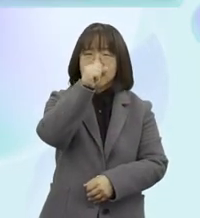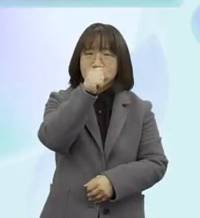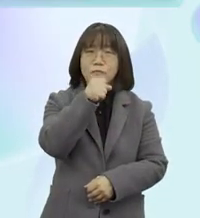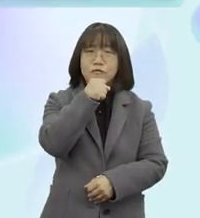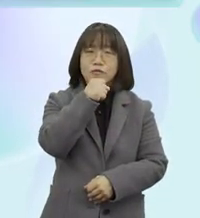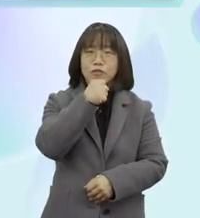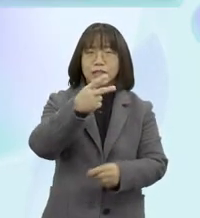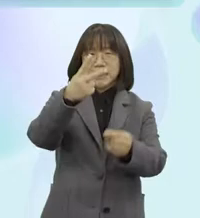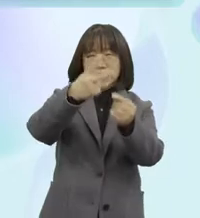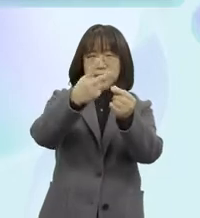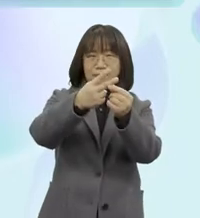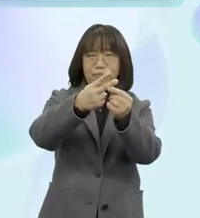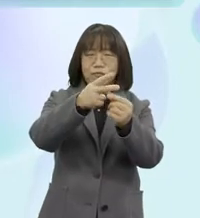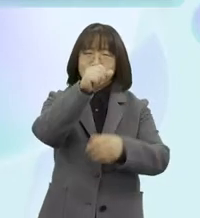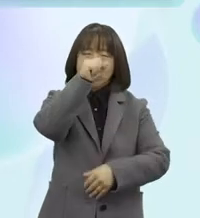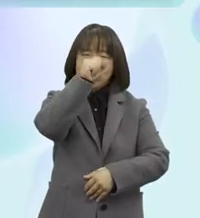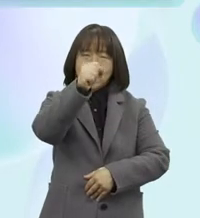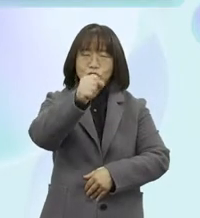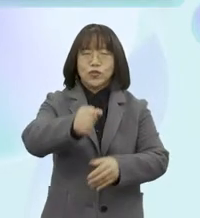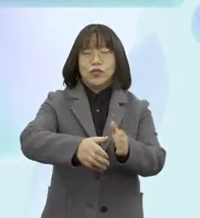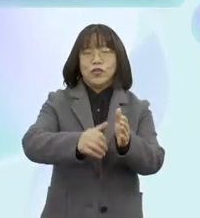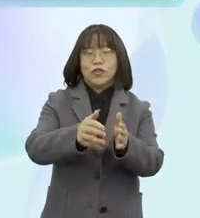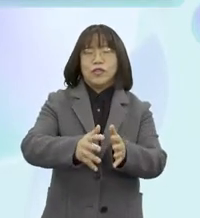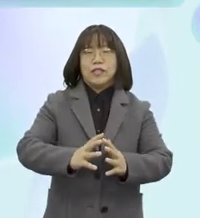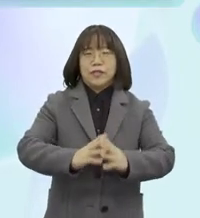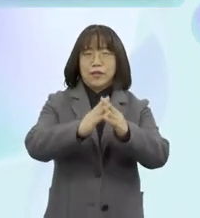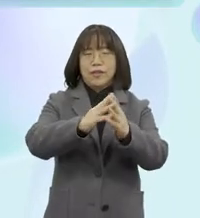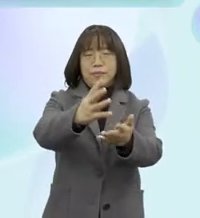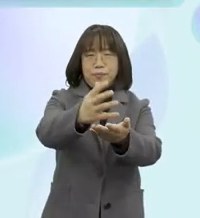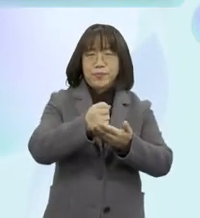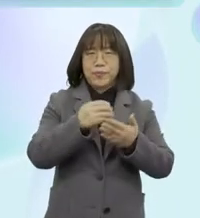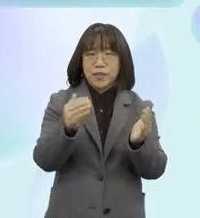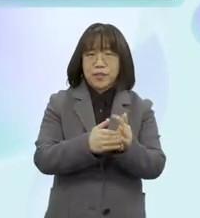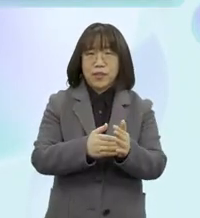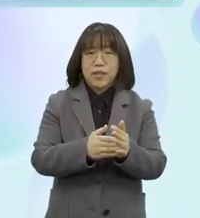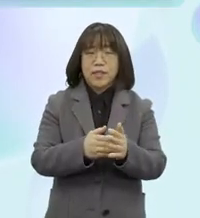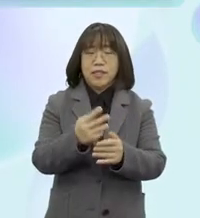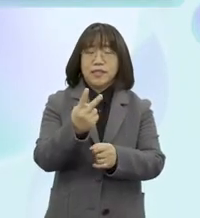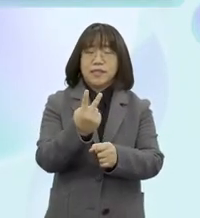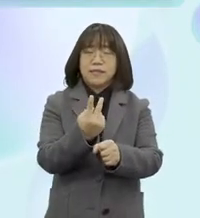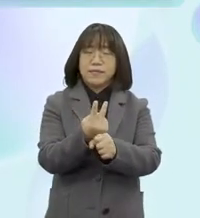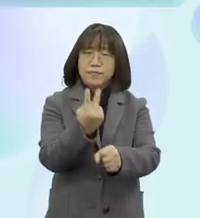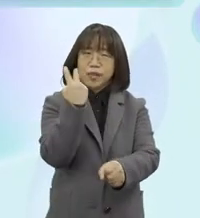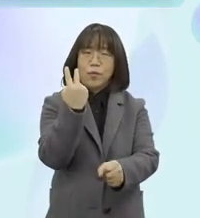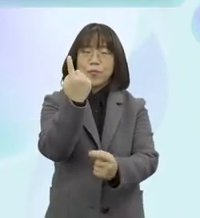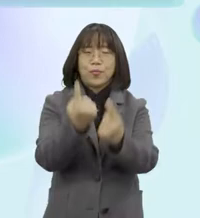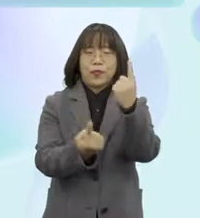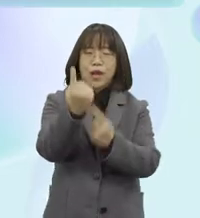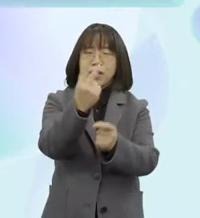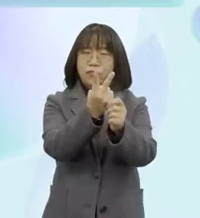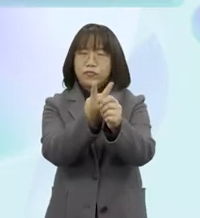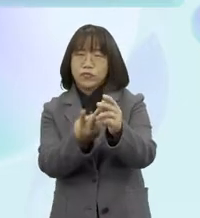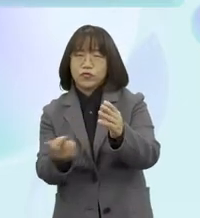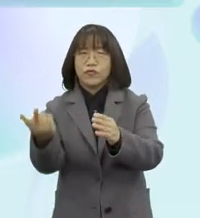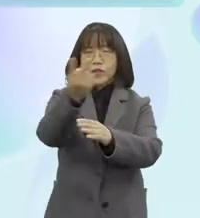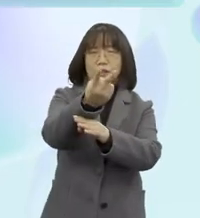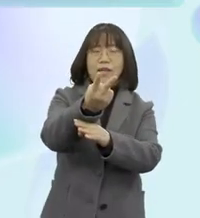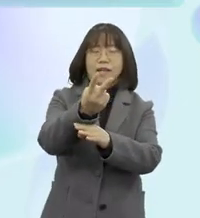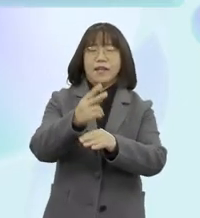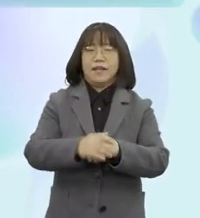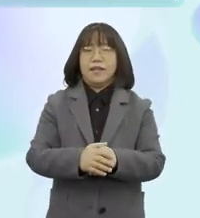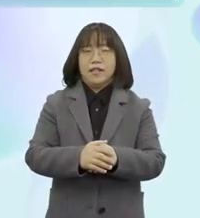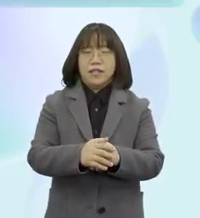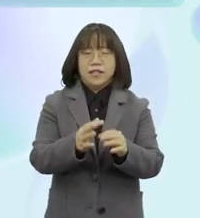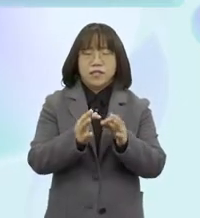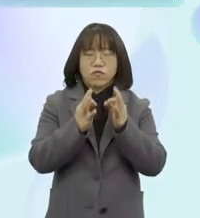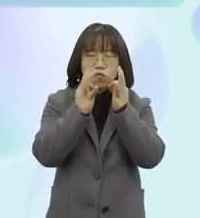선정됐습니다 이는 2019년 도 평가에 비해 두 단계나 크게 향상된 결과로 9 차원 의 적극적인